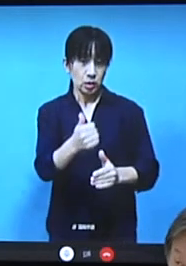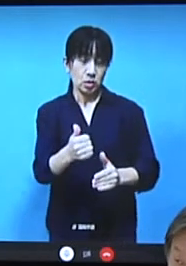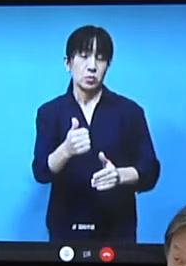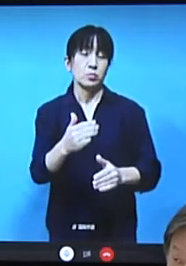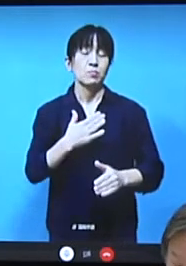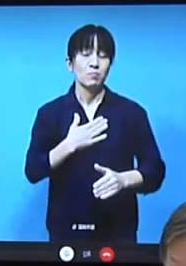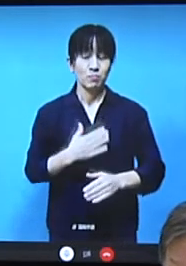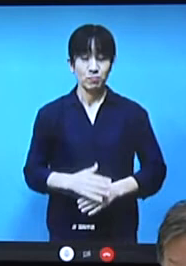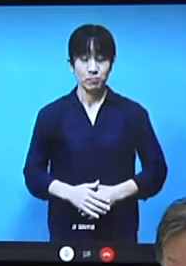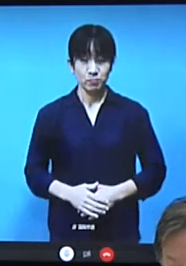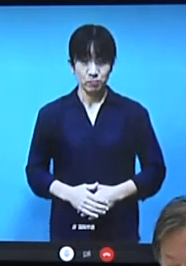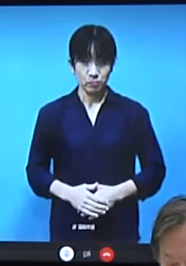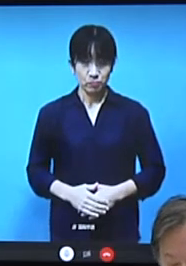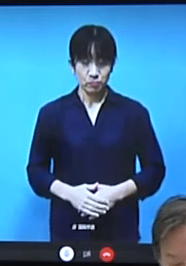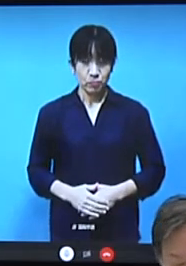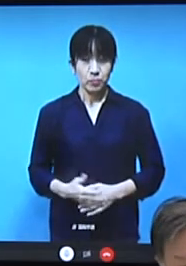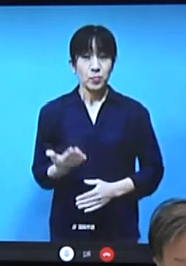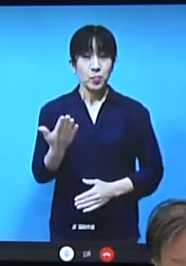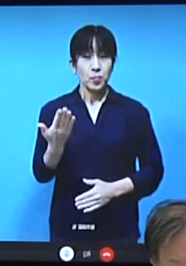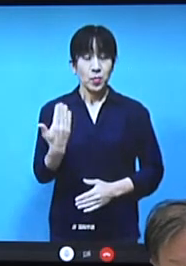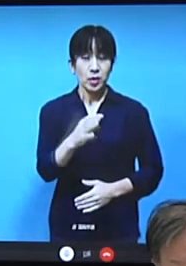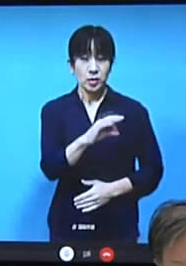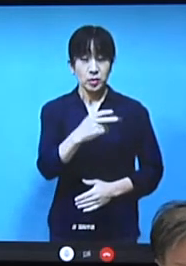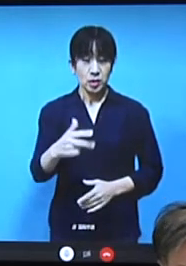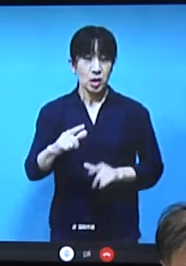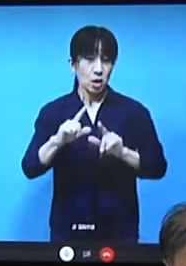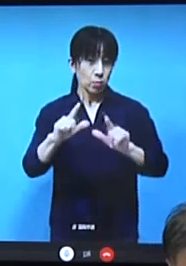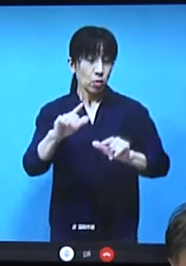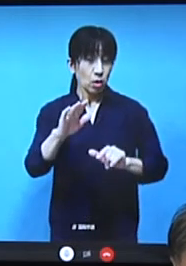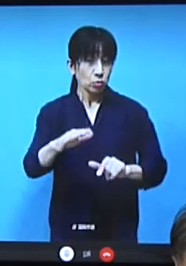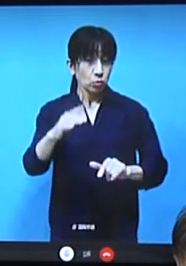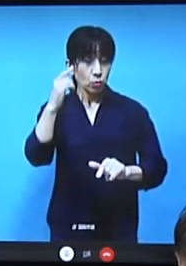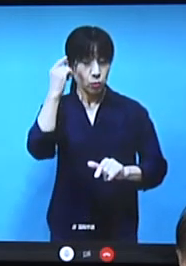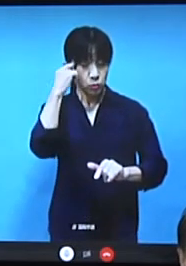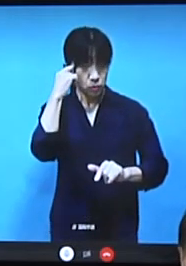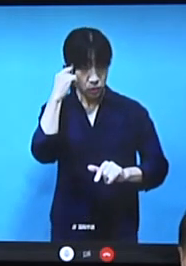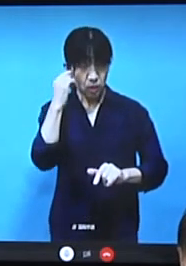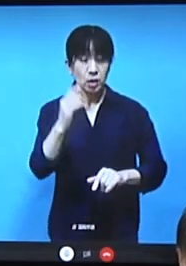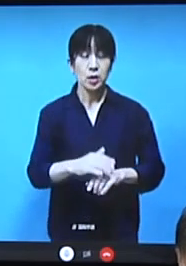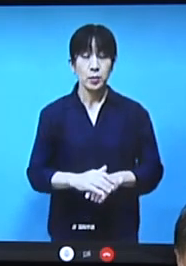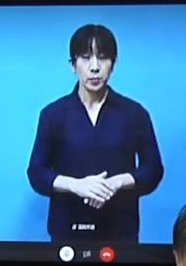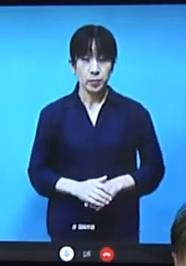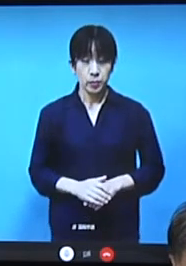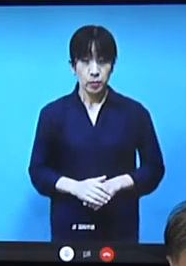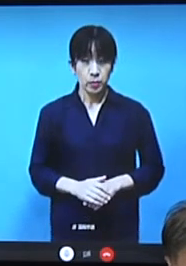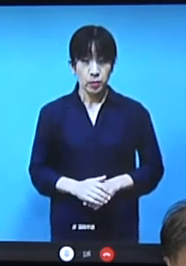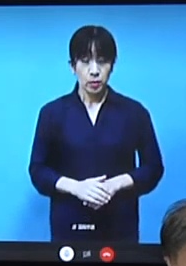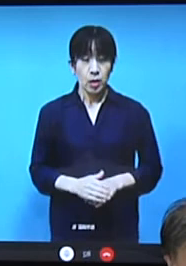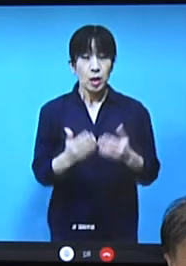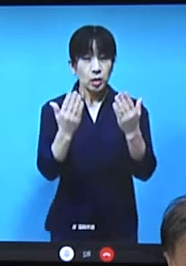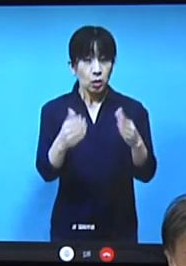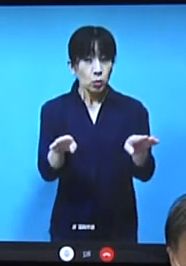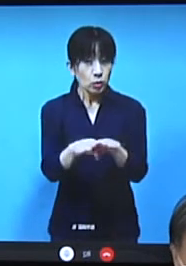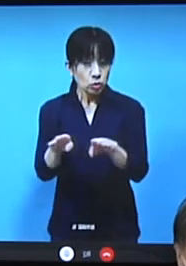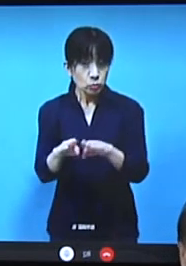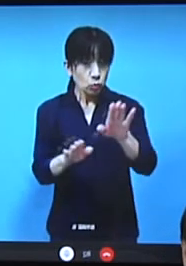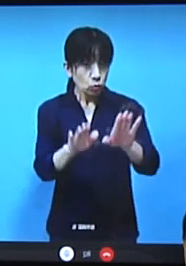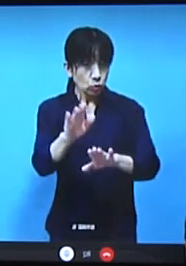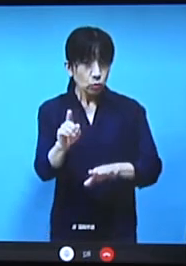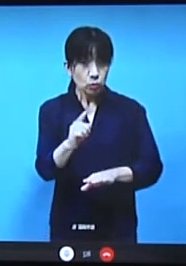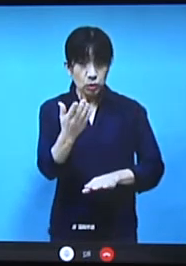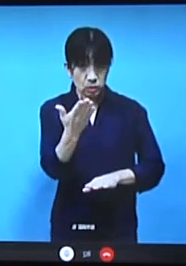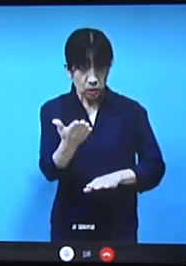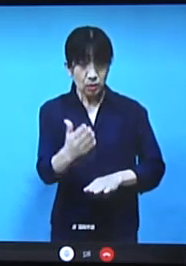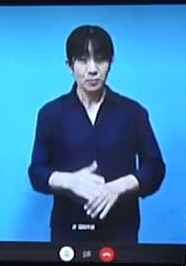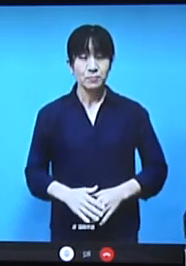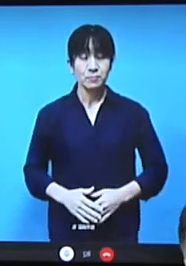すでに金沢市から発表出ているので、そういう話も出ているかもしれませんが、休校の措置等はどういうふうに聞いてますか？ ま